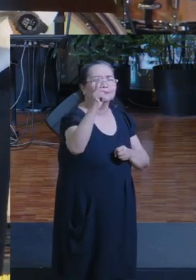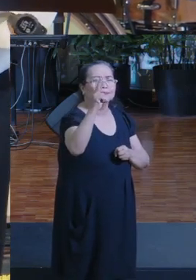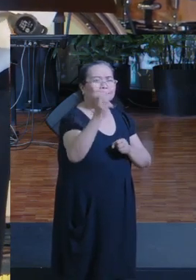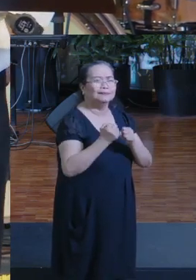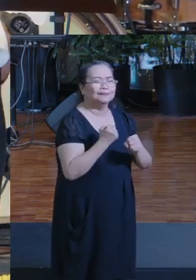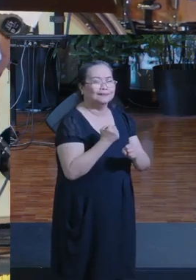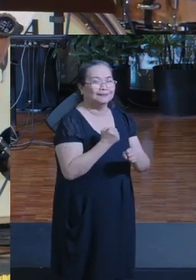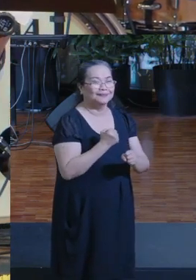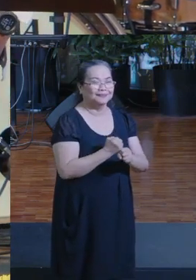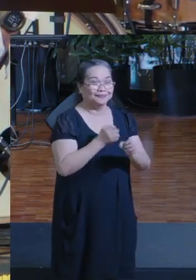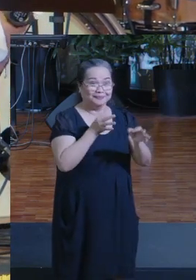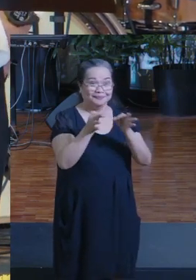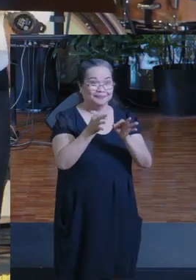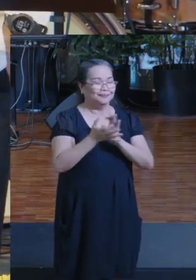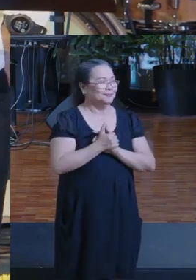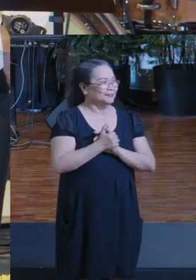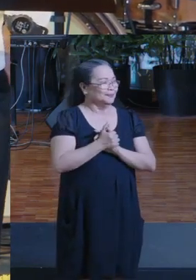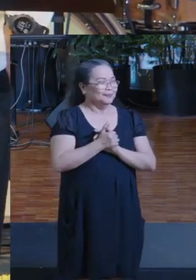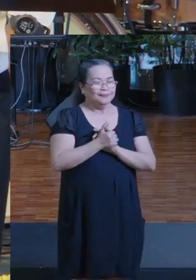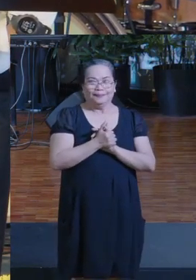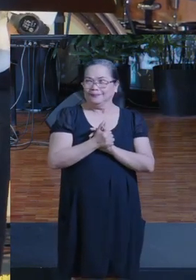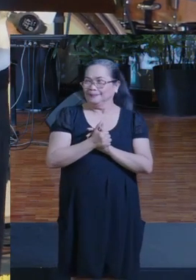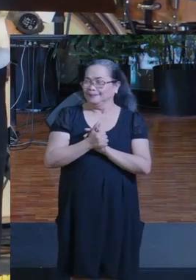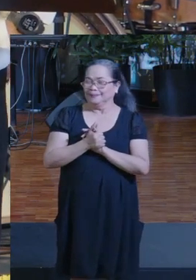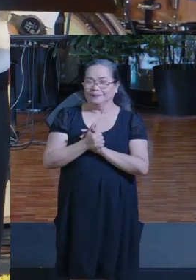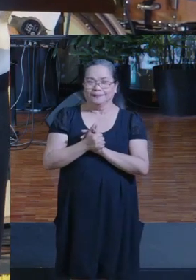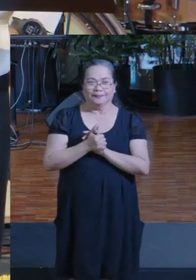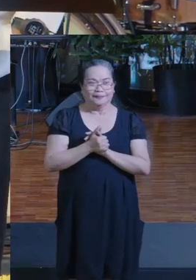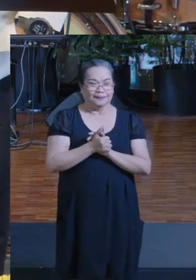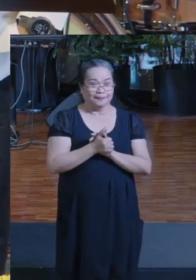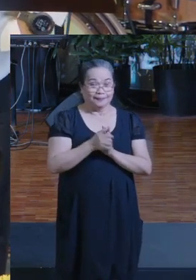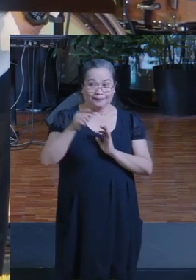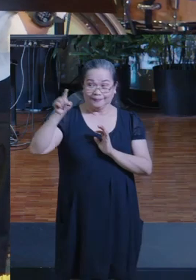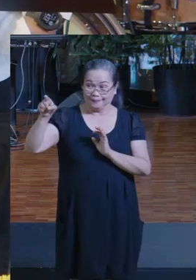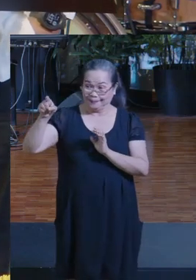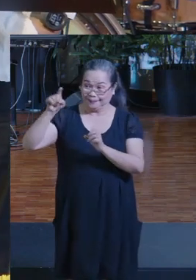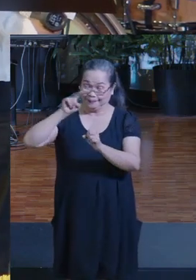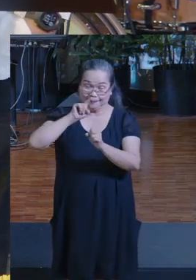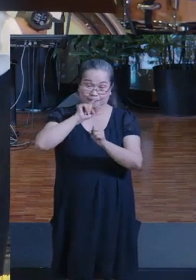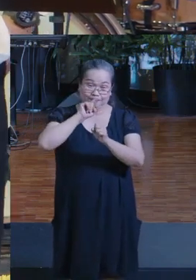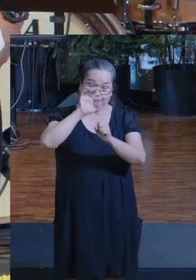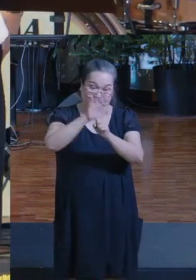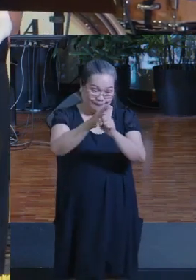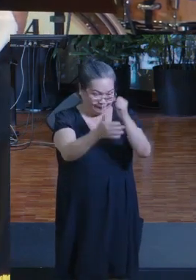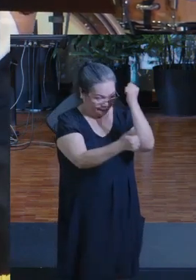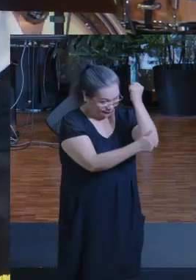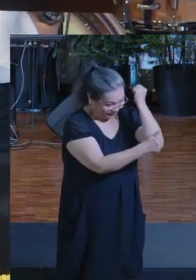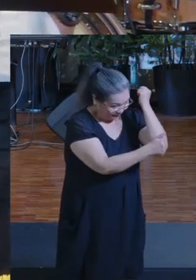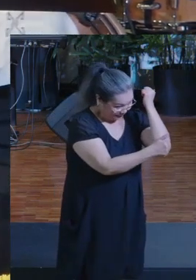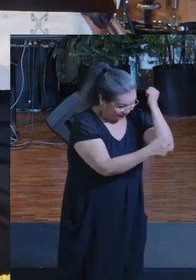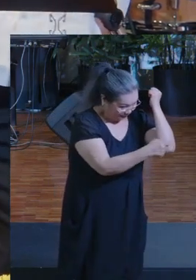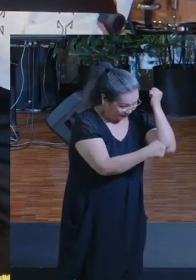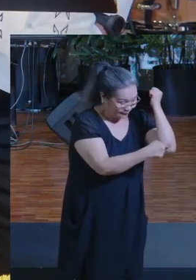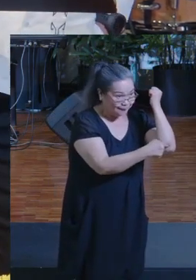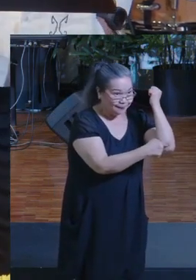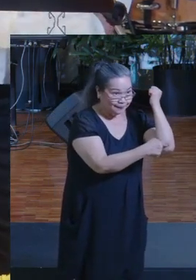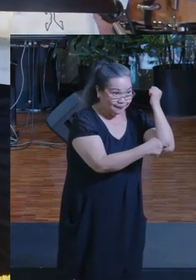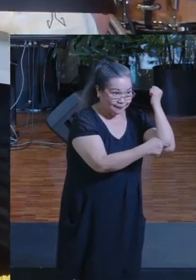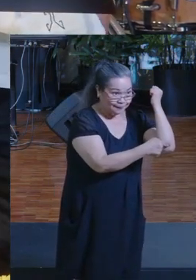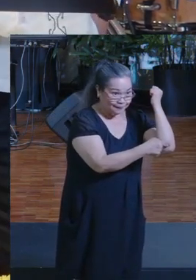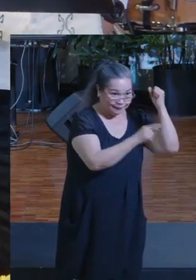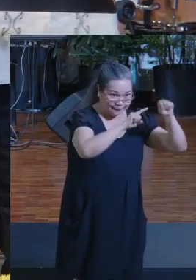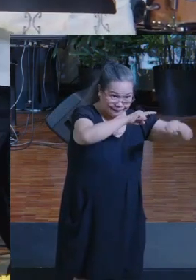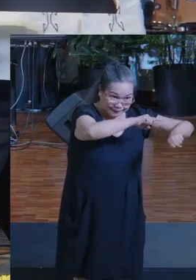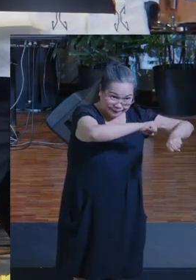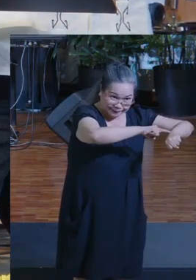actually, konting paliwanag, between the promise to Abraham, yung unang bitaw ng promise ng Panginoon